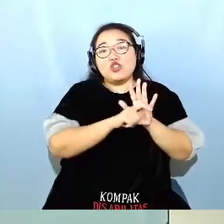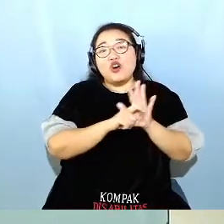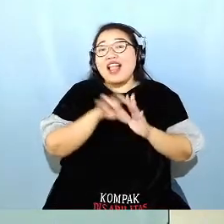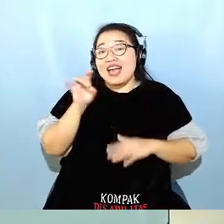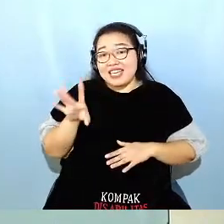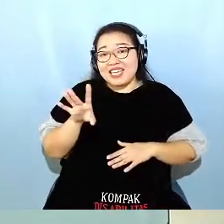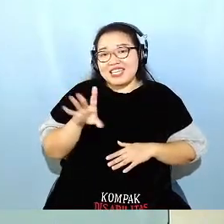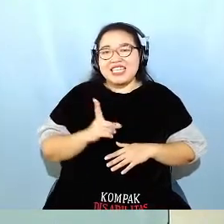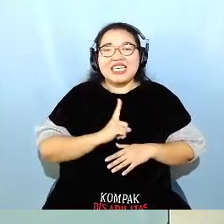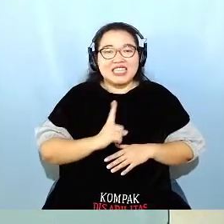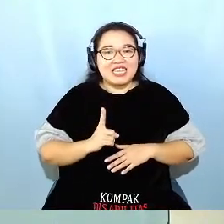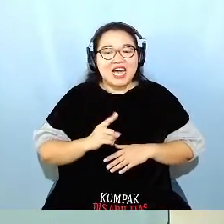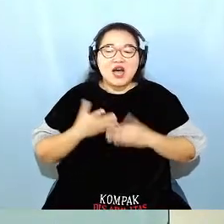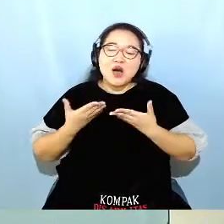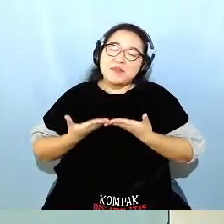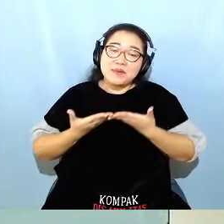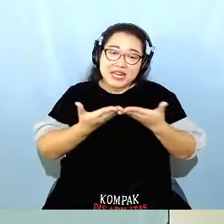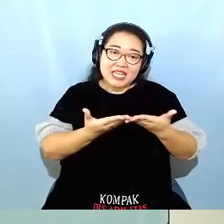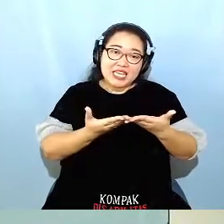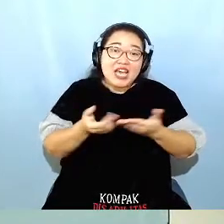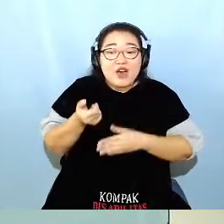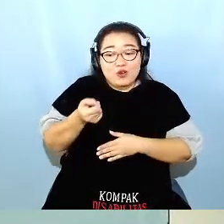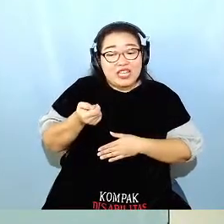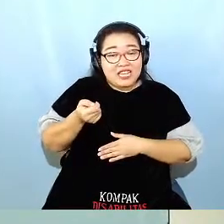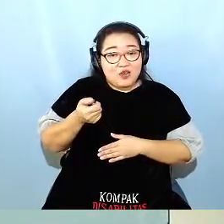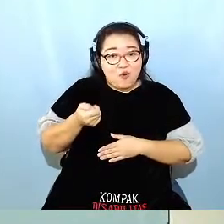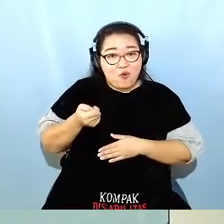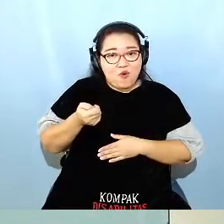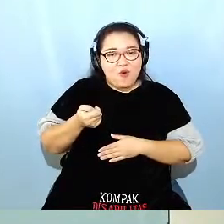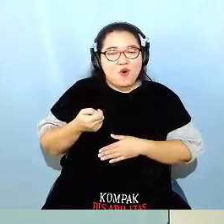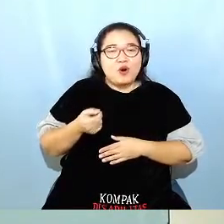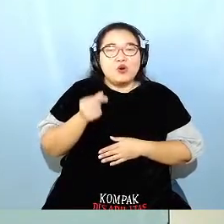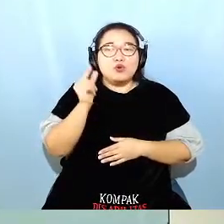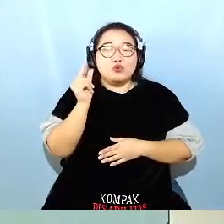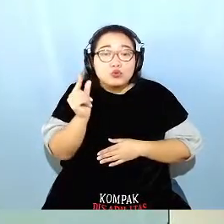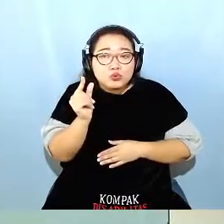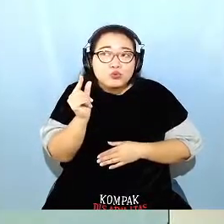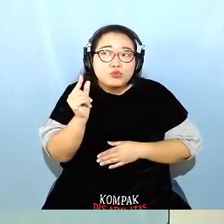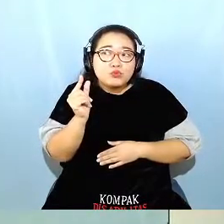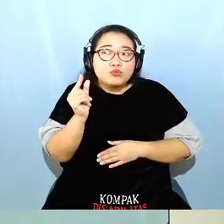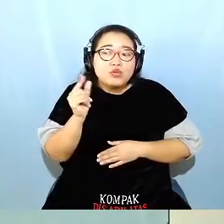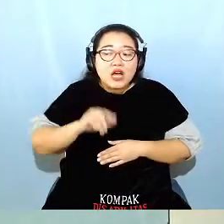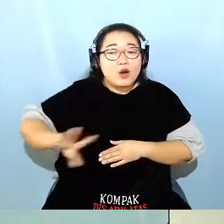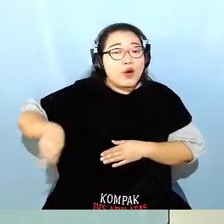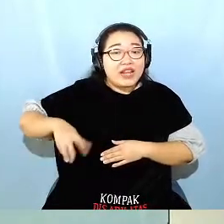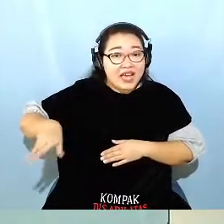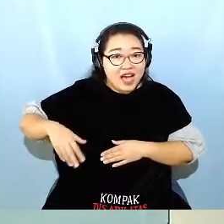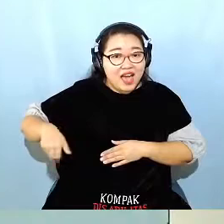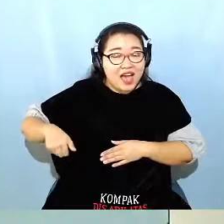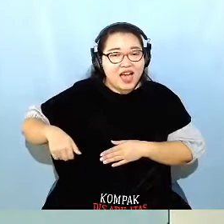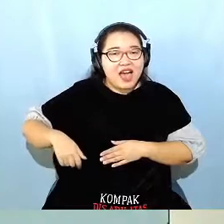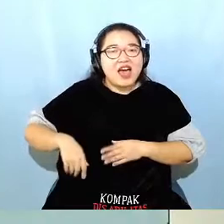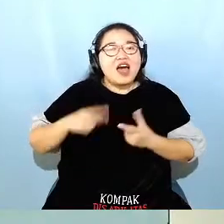kadang tidak diduga anak dikasih, nih nak, saya kasih uang jajan. Dan